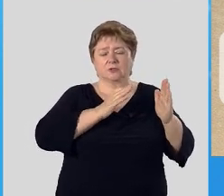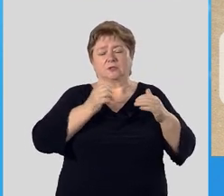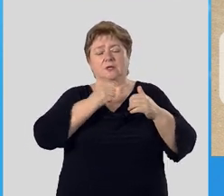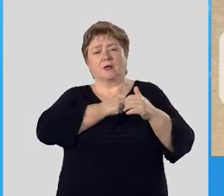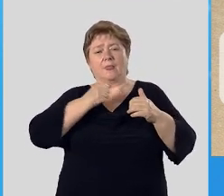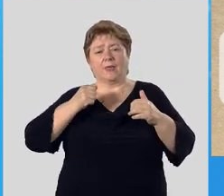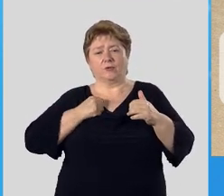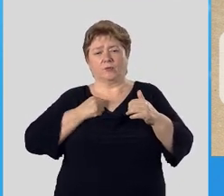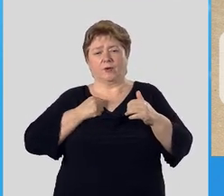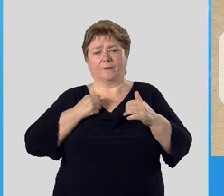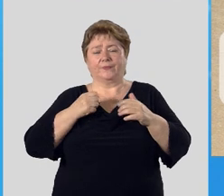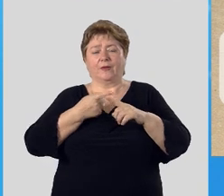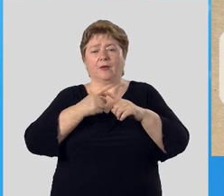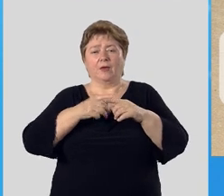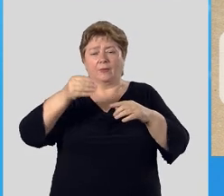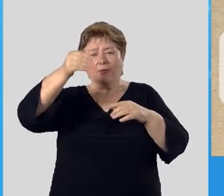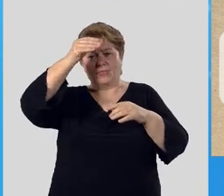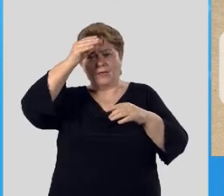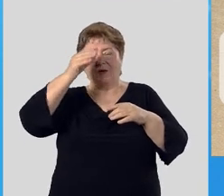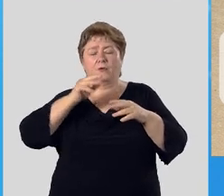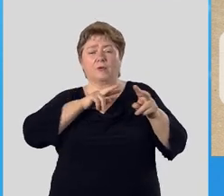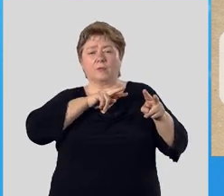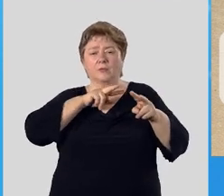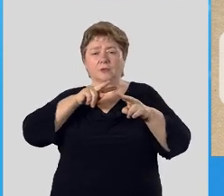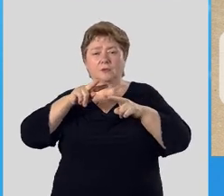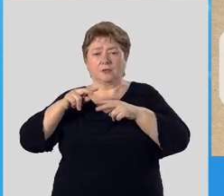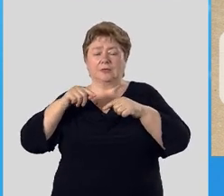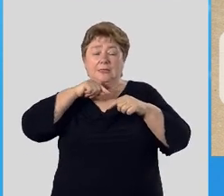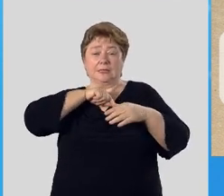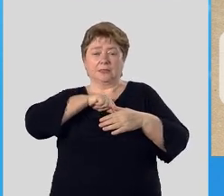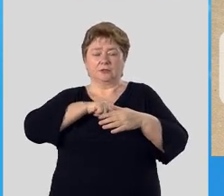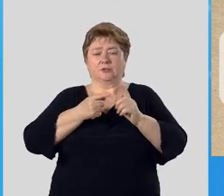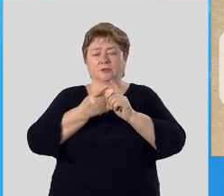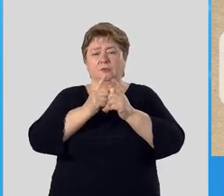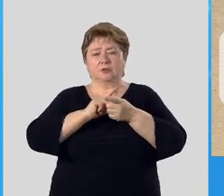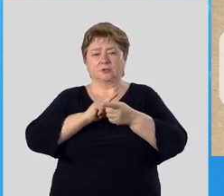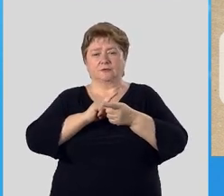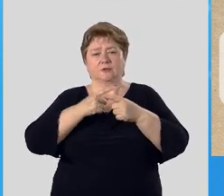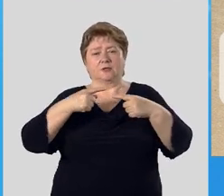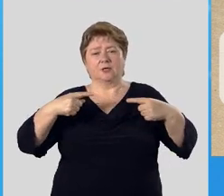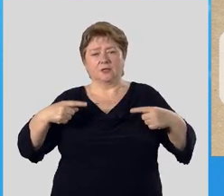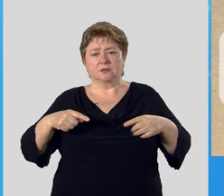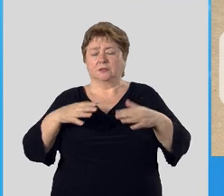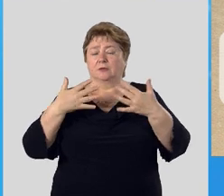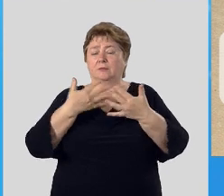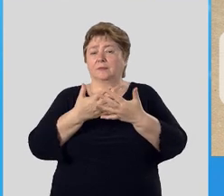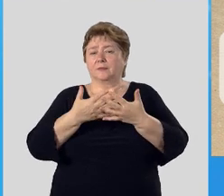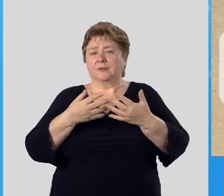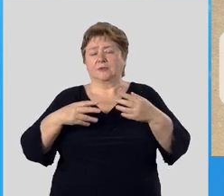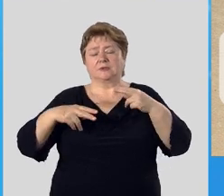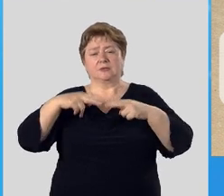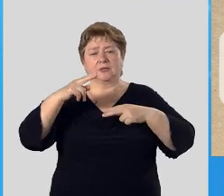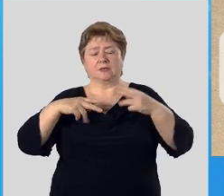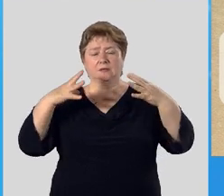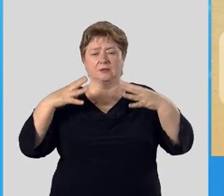анатомия эта наука прослеживает индивидуальную изменчивость разные варианты строения